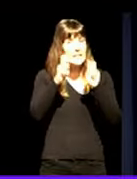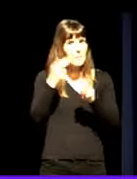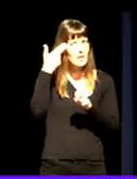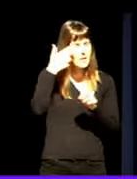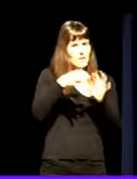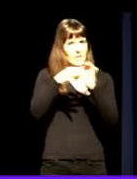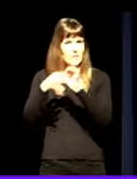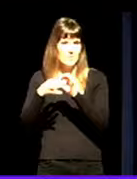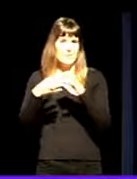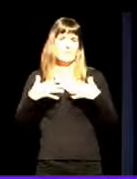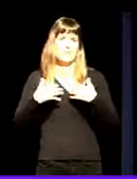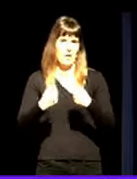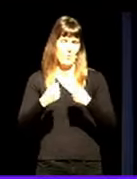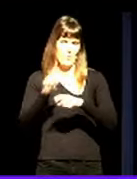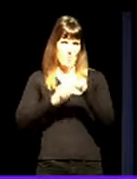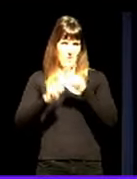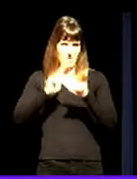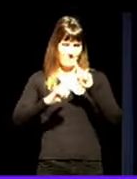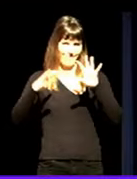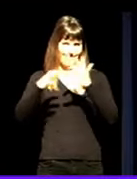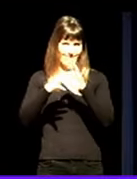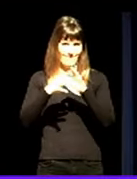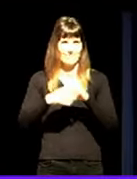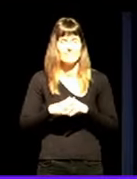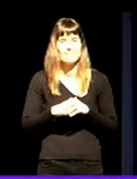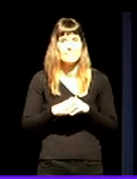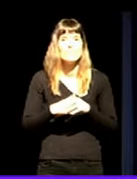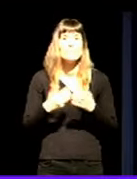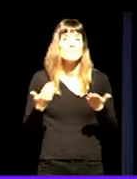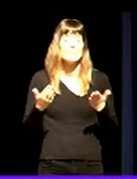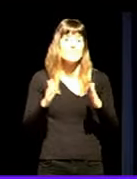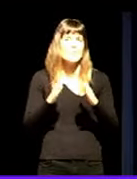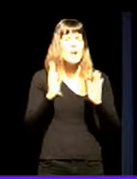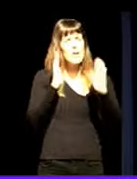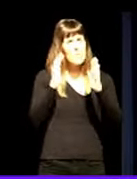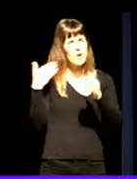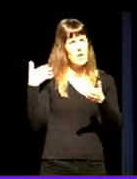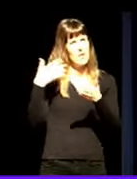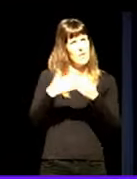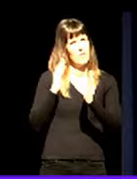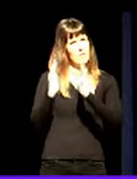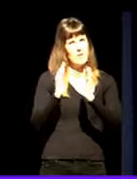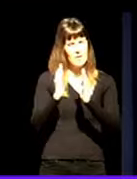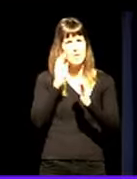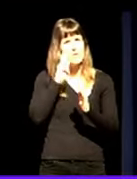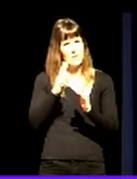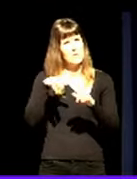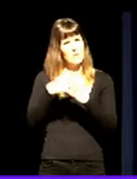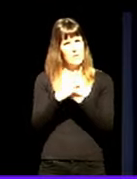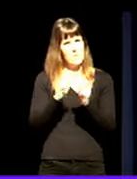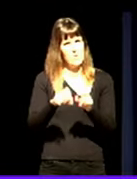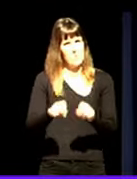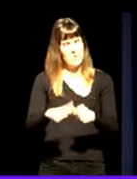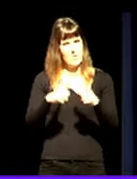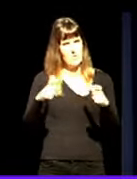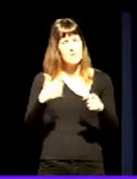osasuna araso izu arrebat da, eta azken bolo da horretan bolobolo da bideen gai bata. Ose,